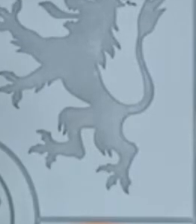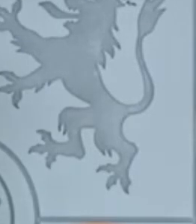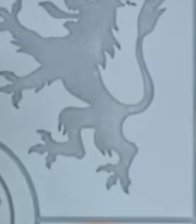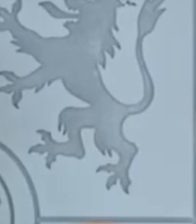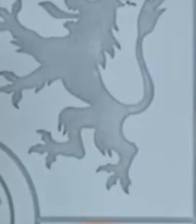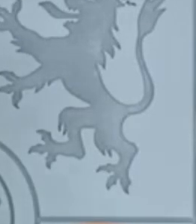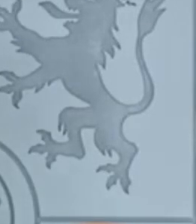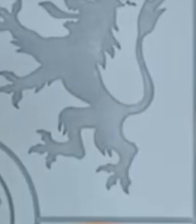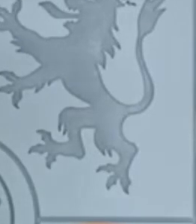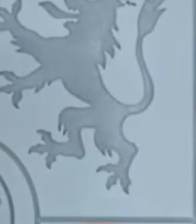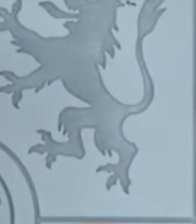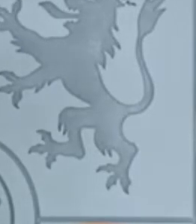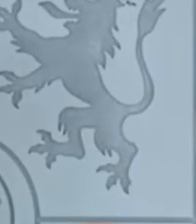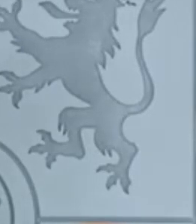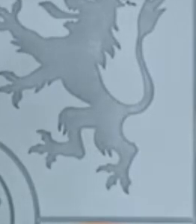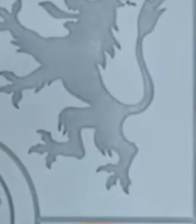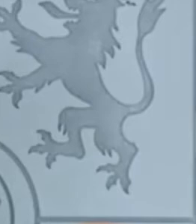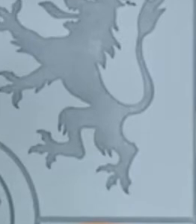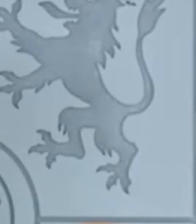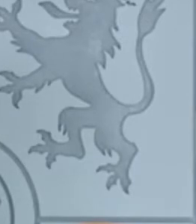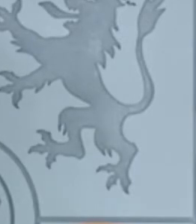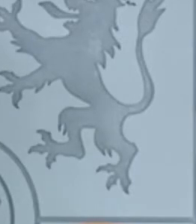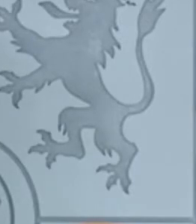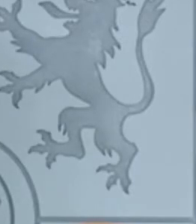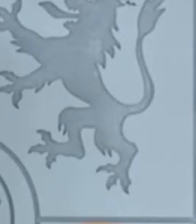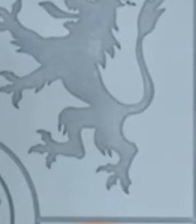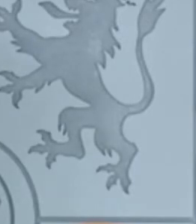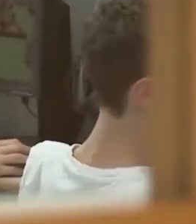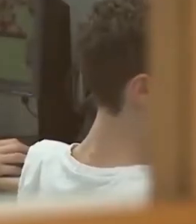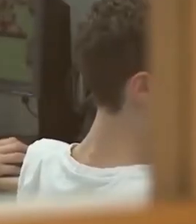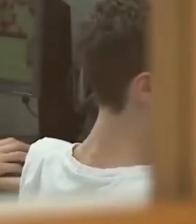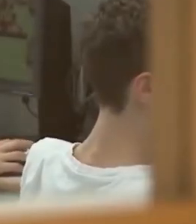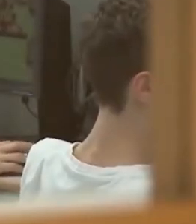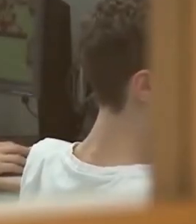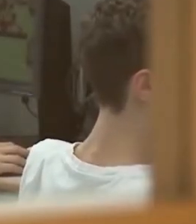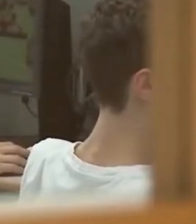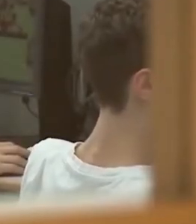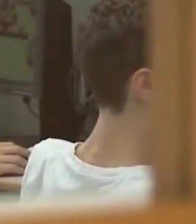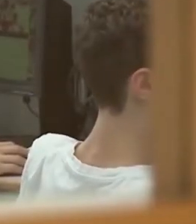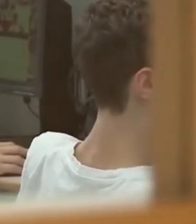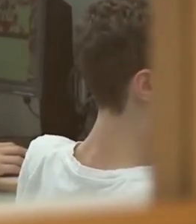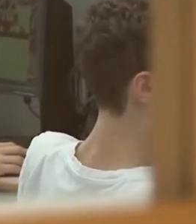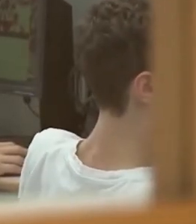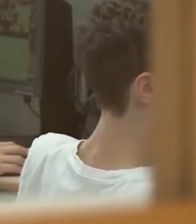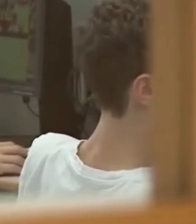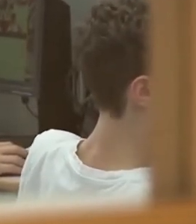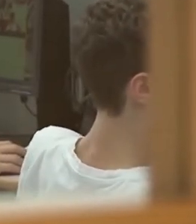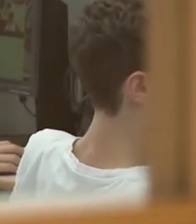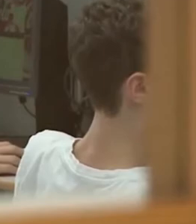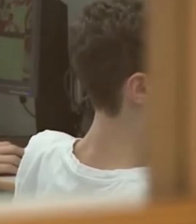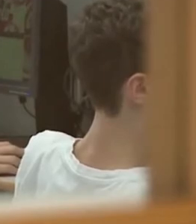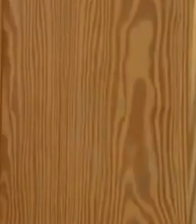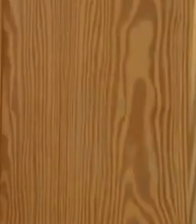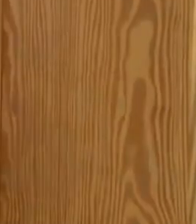séta erejéig. Emellett elkísérhetik édesapjukat, édesanyjukat vagy bármelyik felnőttet, akivel egy háztartásban